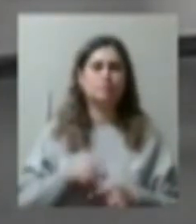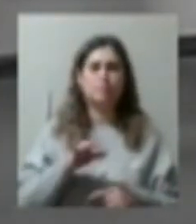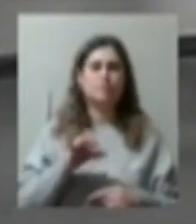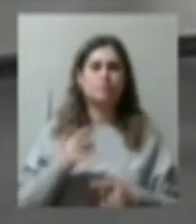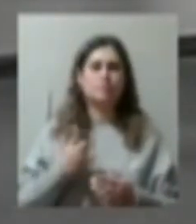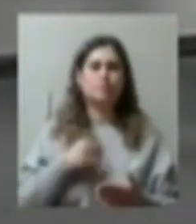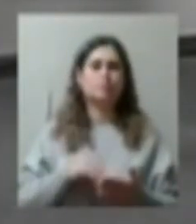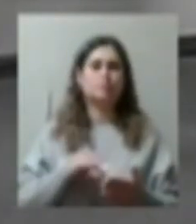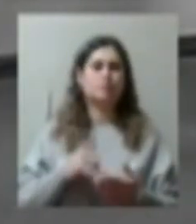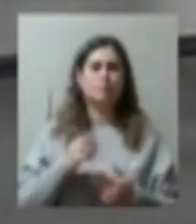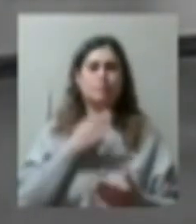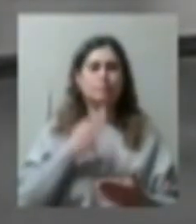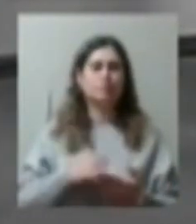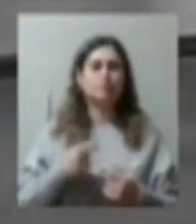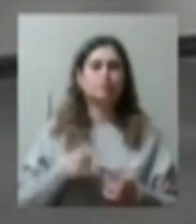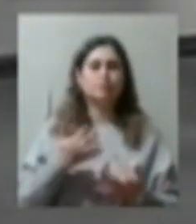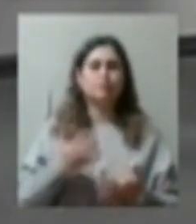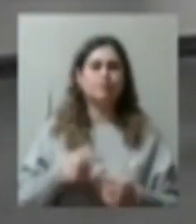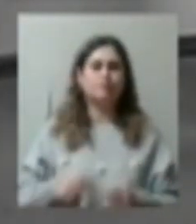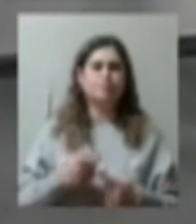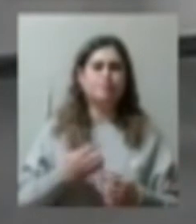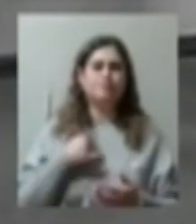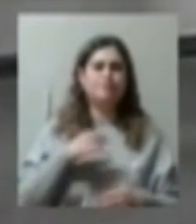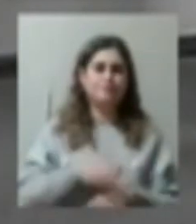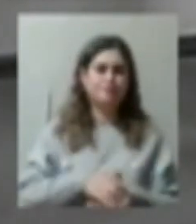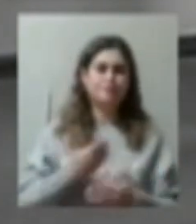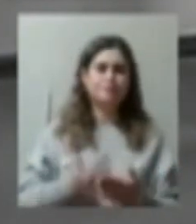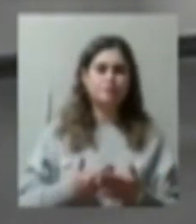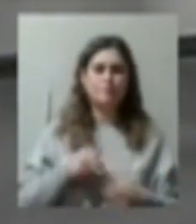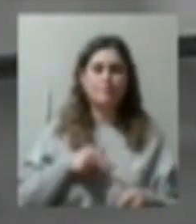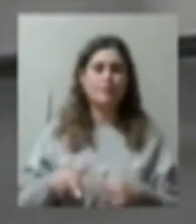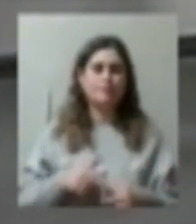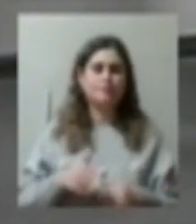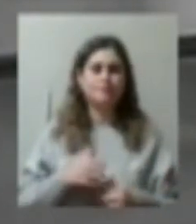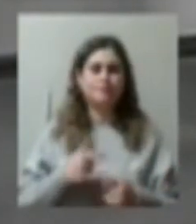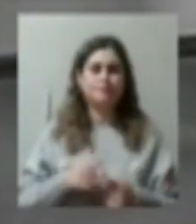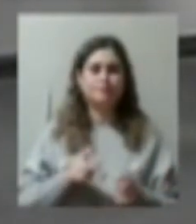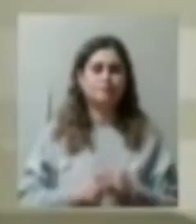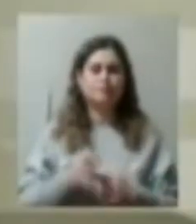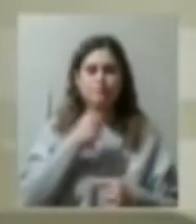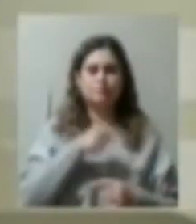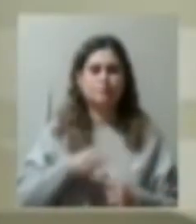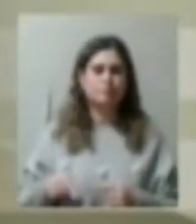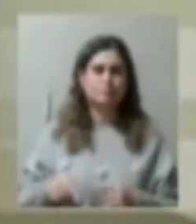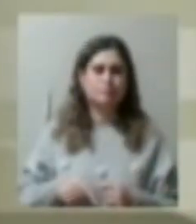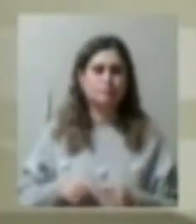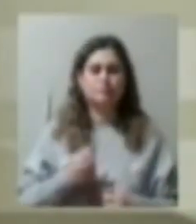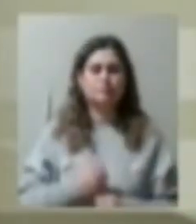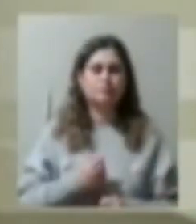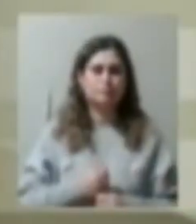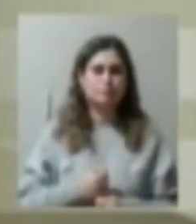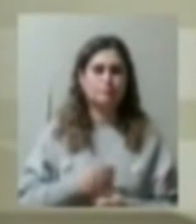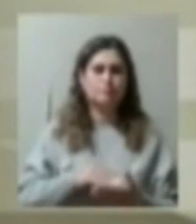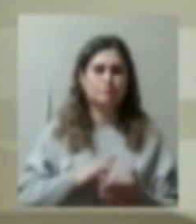виноситься, вона не відповідає тій кількості порушень, які ми фіксуємо. От, наприклад, на пішоходів від початку поточного року складено